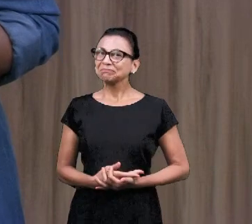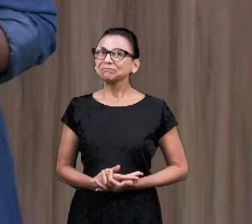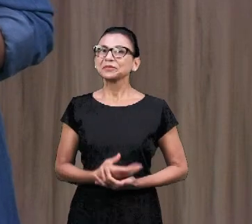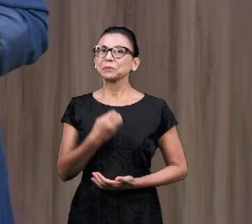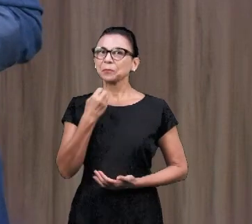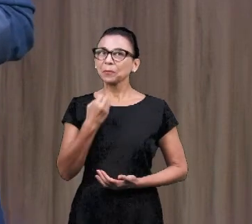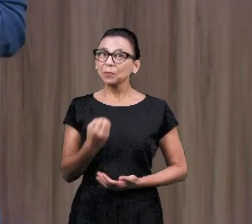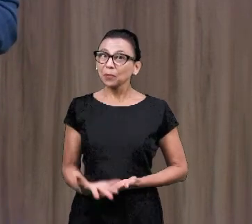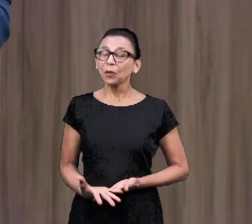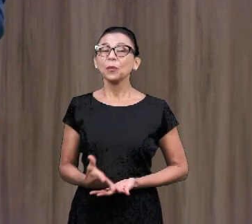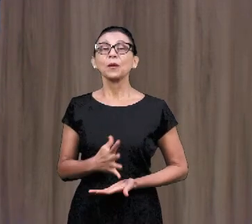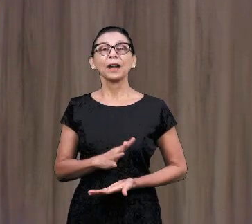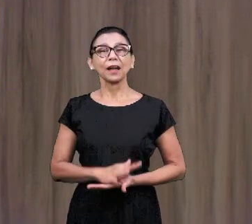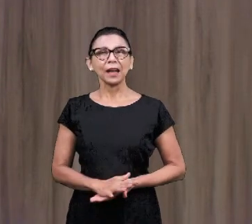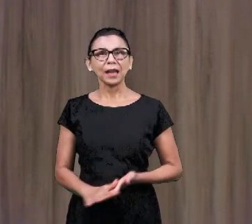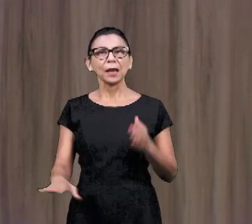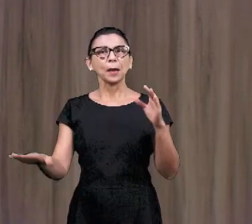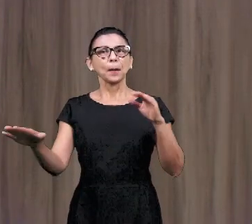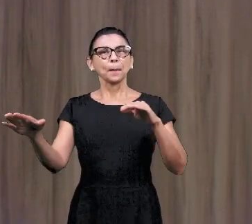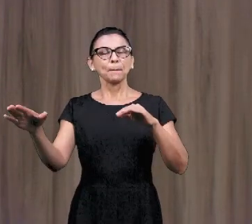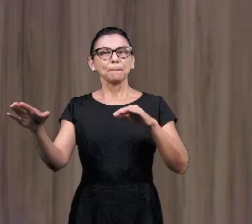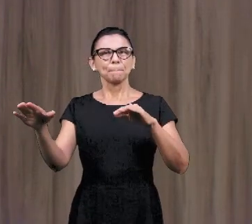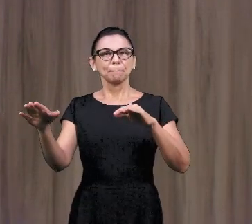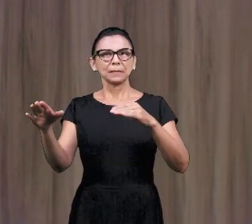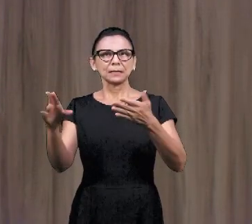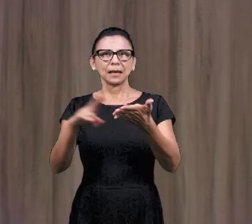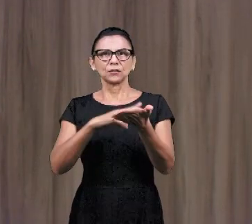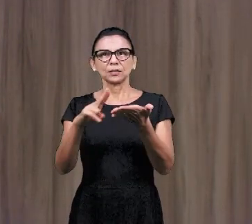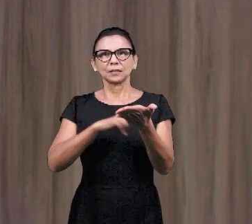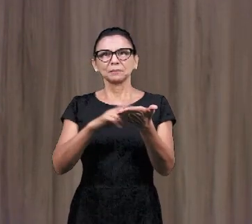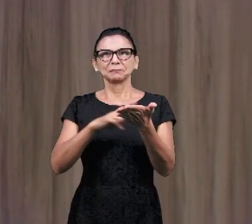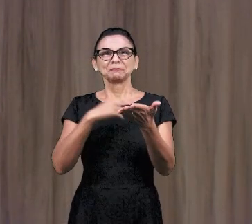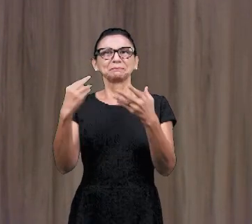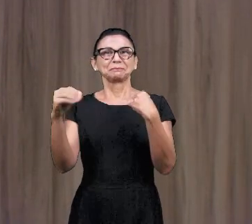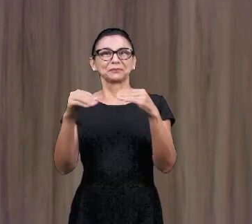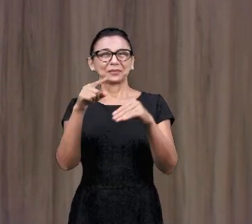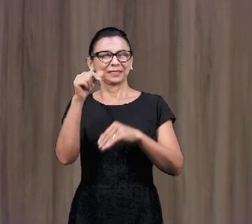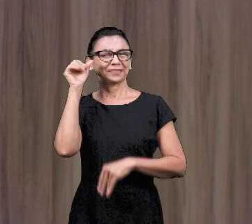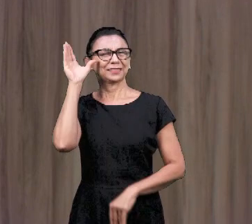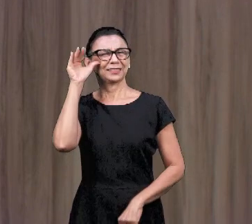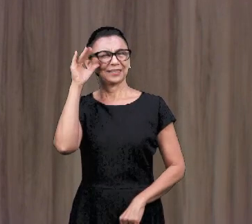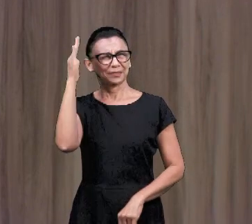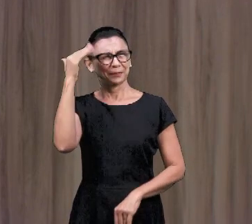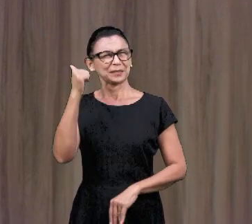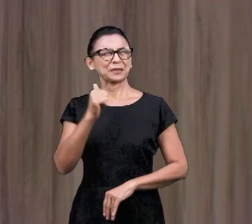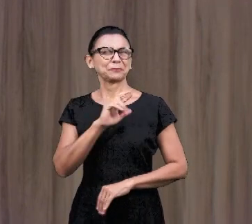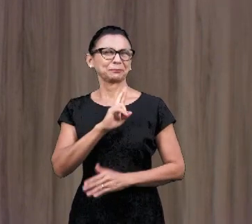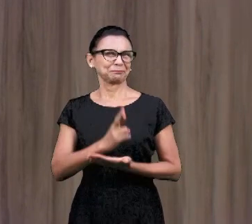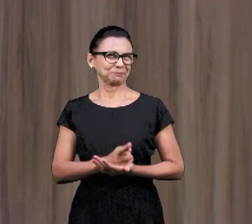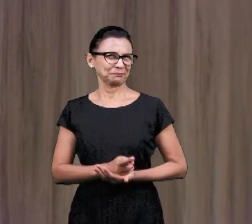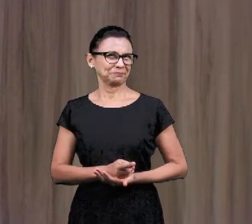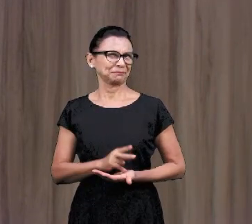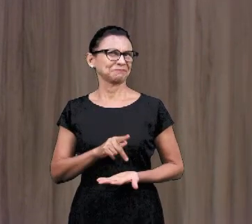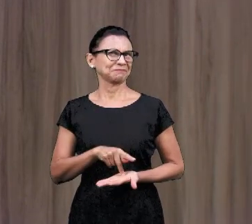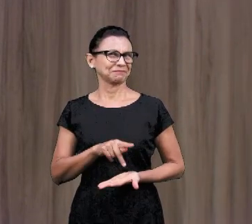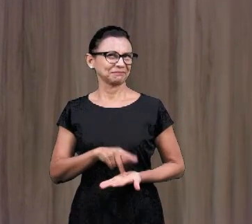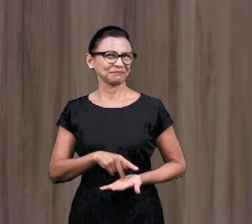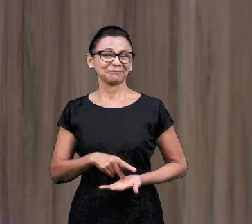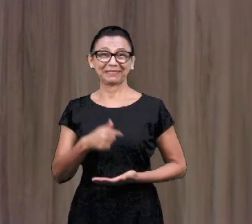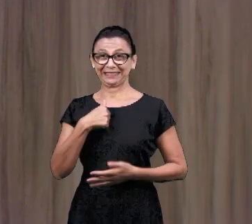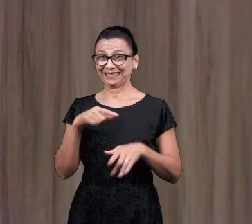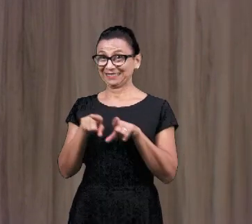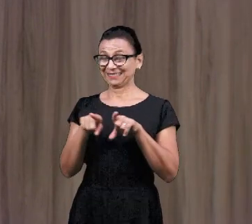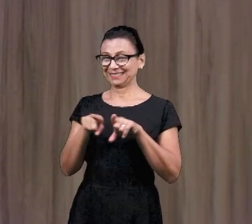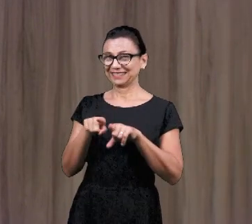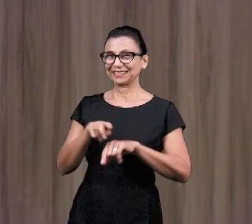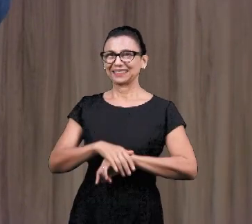adolescents a été surprenante. Nous avons reçu beaucoup de messages et vous devez être curieux pour avoir le résultat,